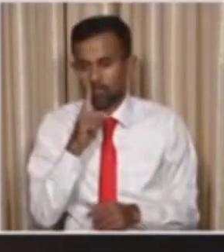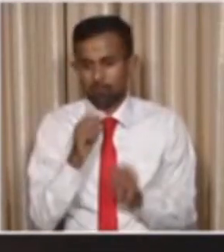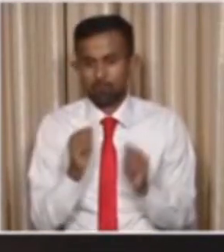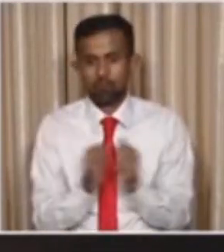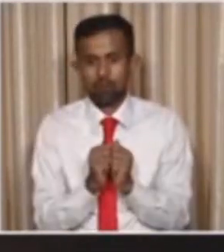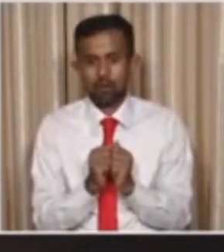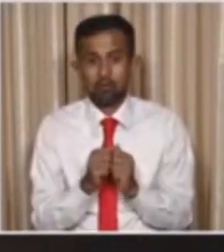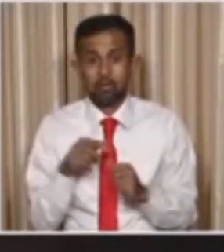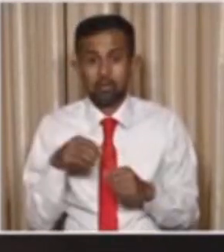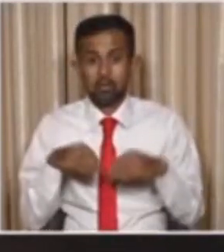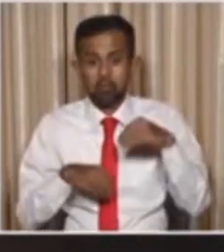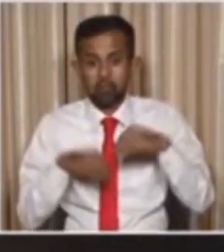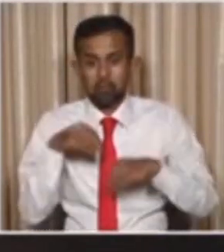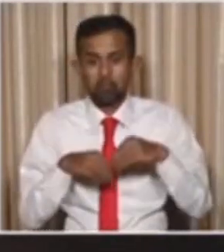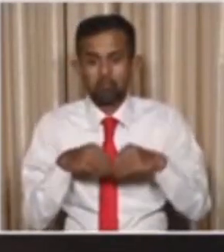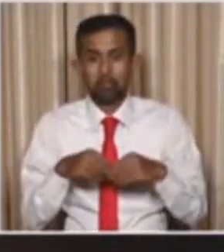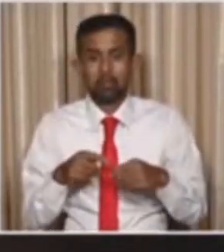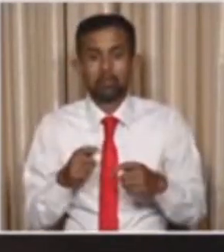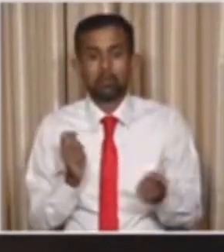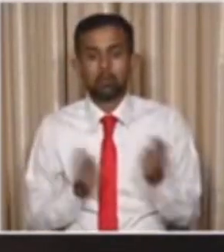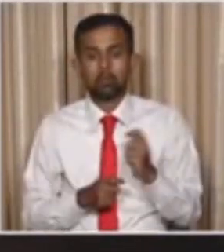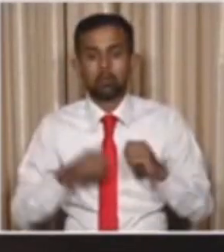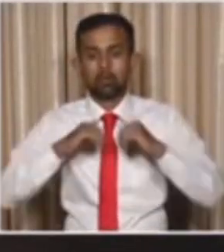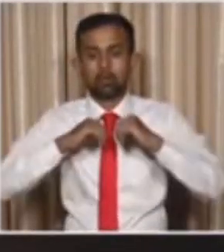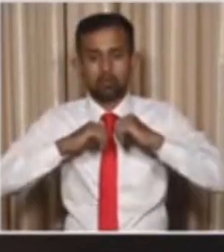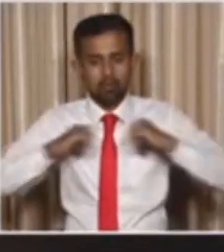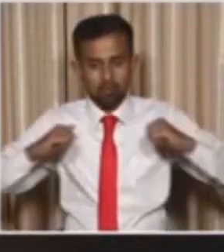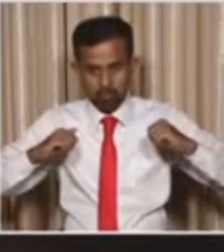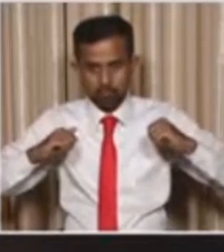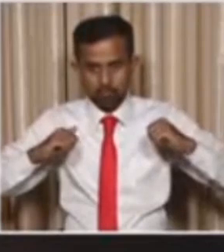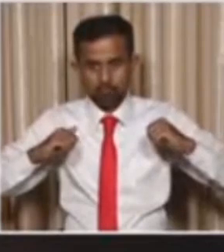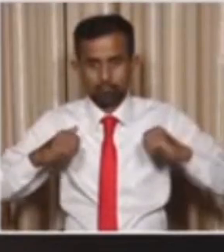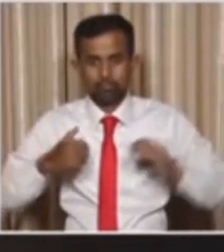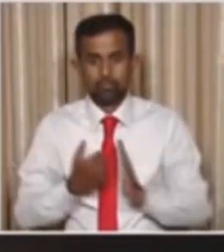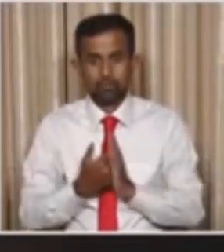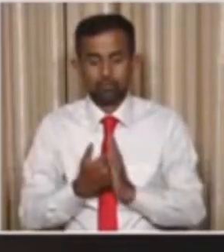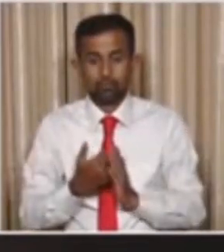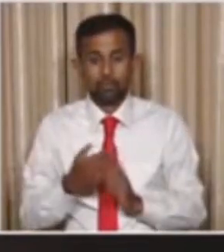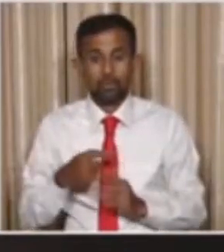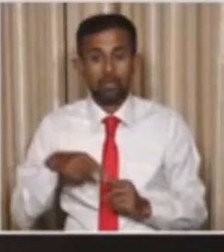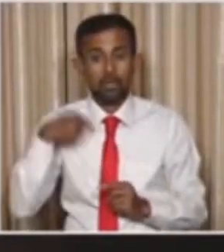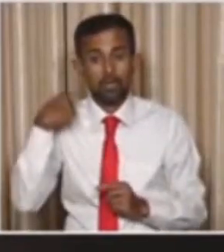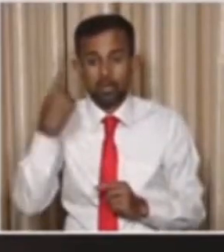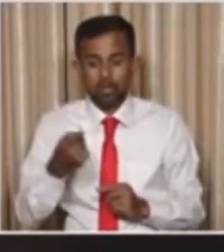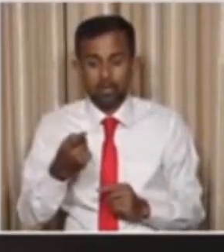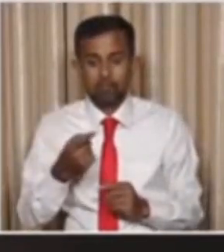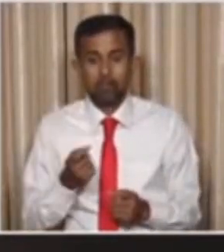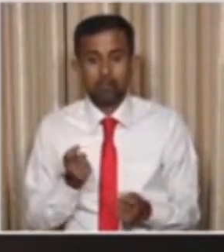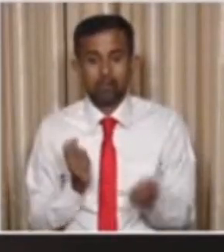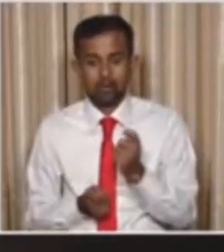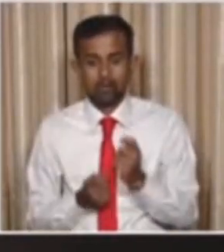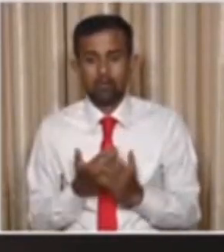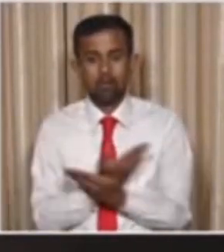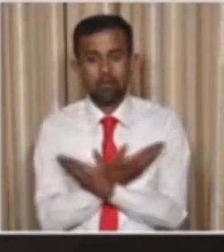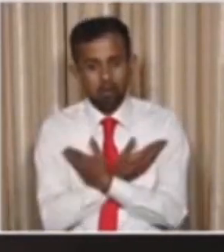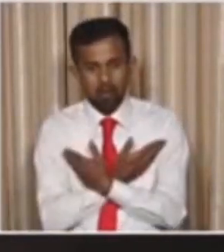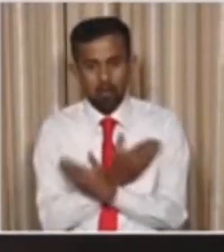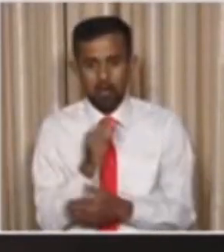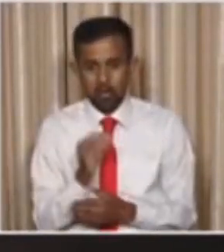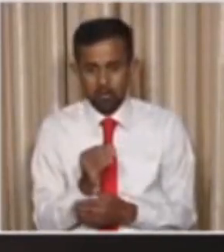මේකේ දේශපාලනේ මේ ක්‍රිකට් එක එළියට දාන්න. මම ගෞරවණීය ඉල්ලීමක් කරනවා හෙට වෙනකොට පුළුවන් නම් මේ රටේ ක්‍රිකට් වලට ආදරයක් තියෙනවා